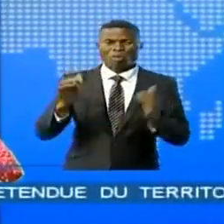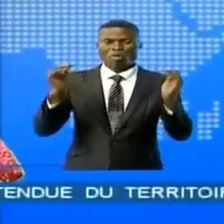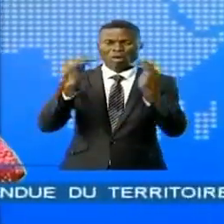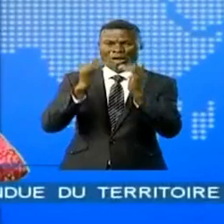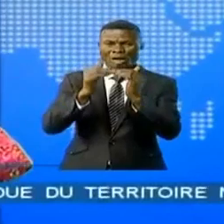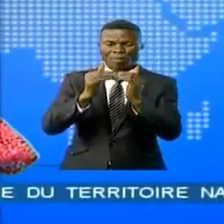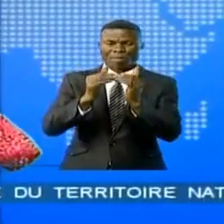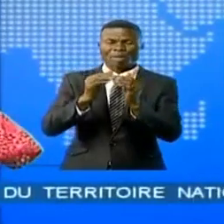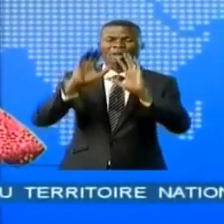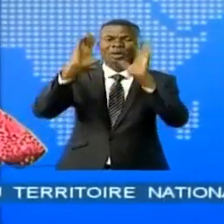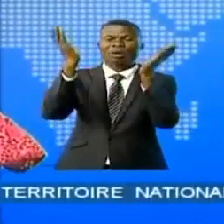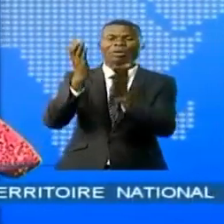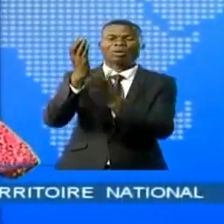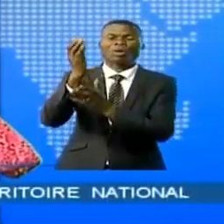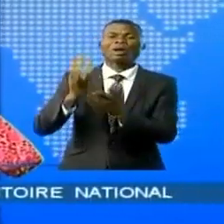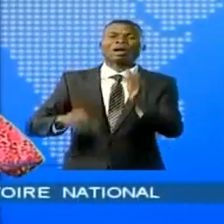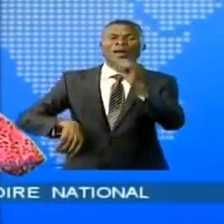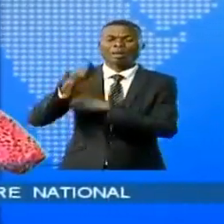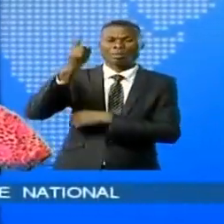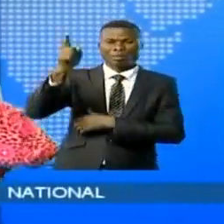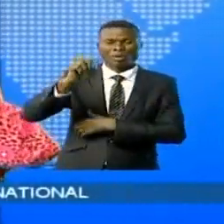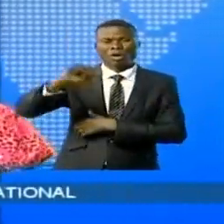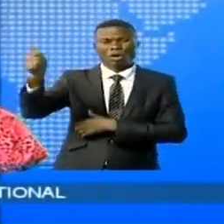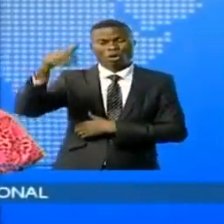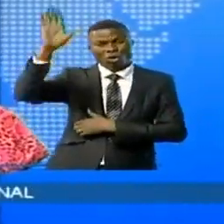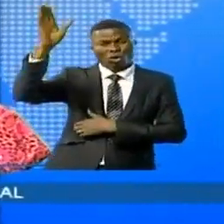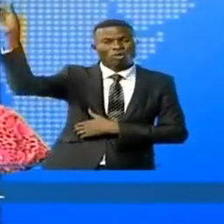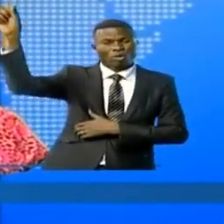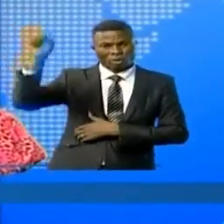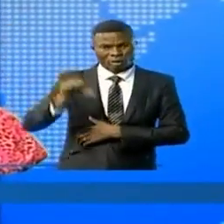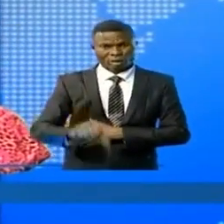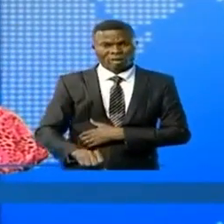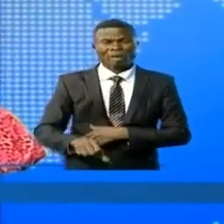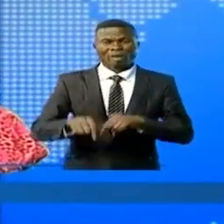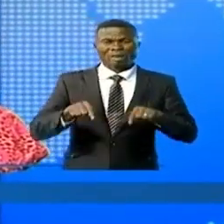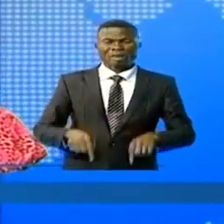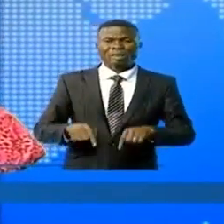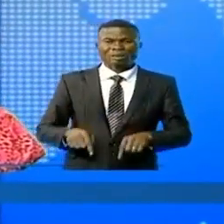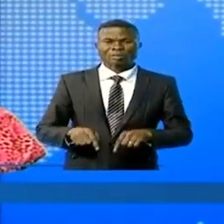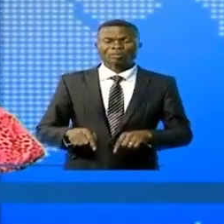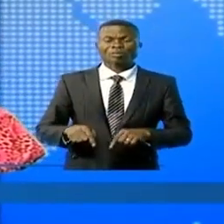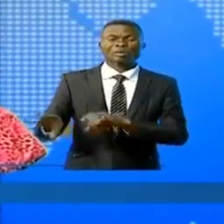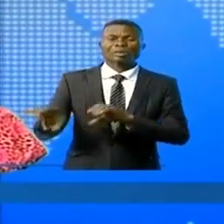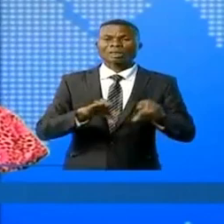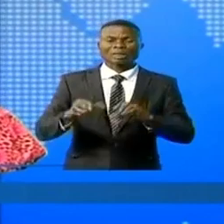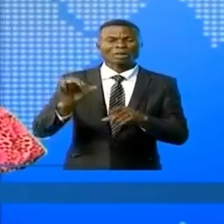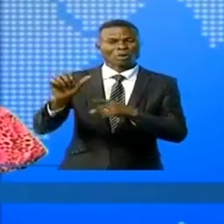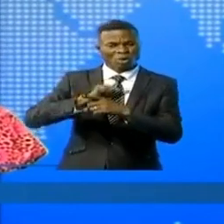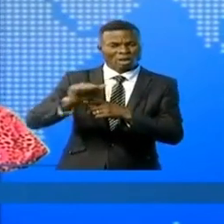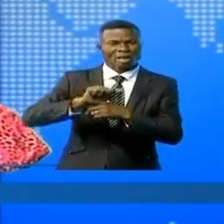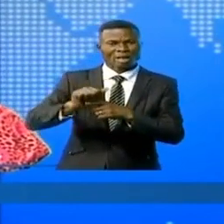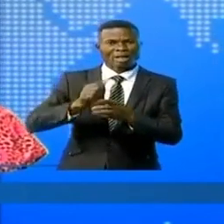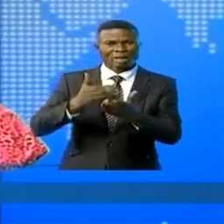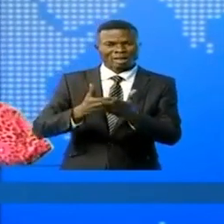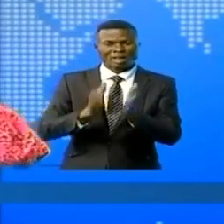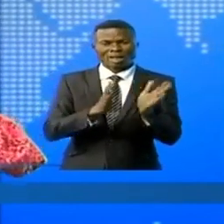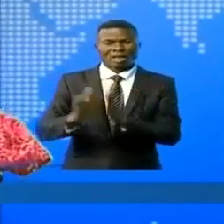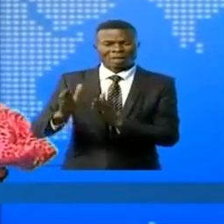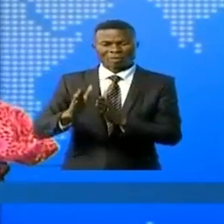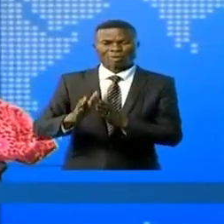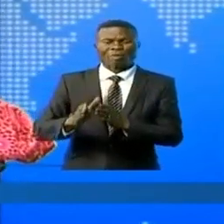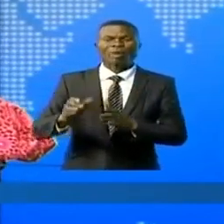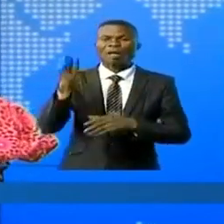martyrs quelques-uns d'entre eux résidant à l'extérieur du pays rentrent déjà pour une série de répétitions pour mieux préparer ce